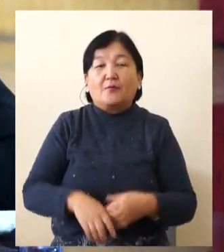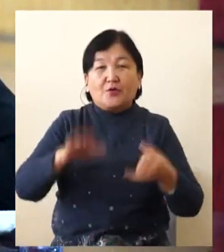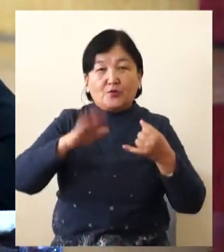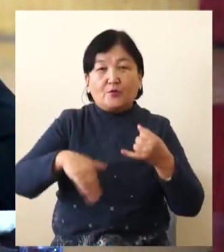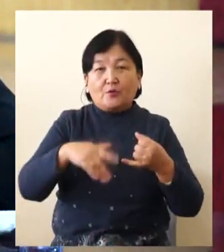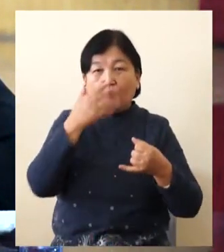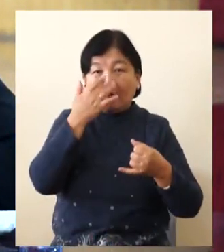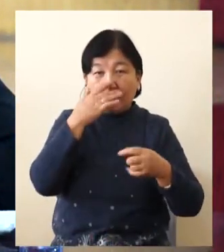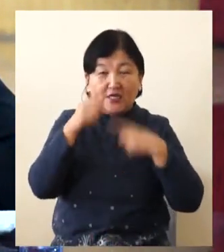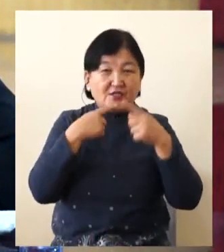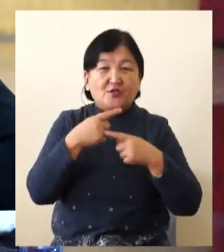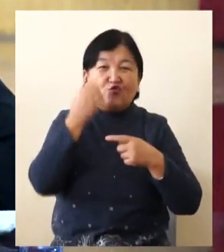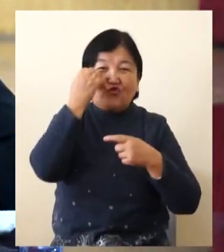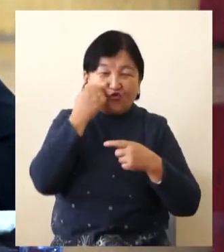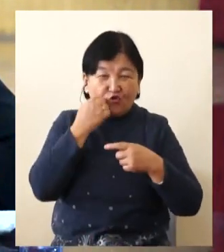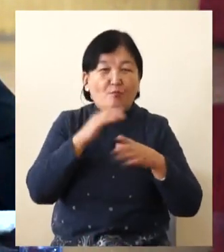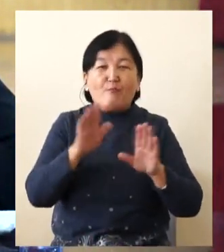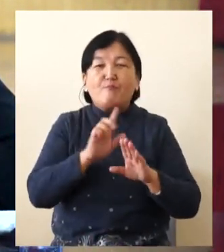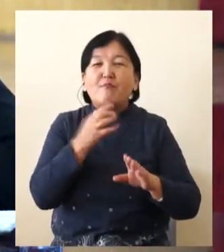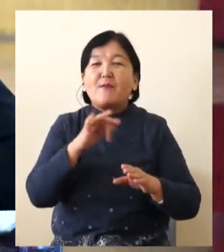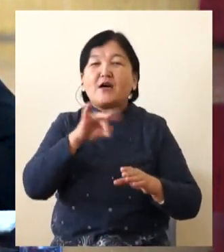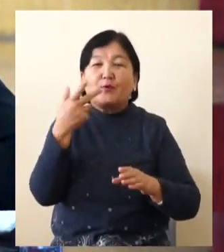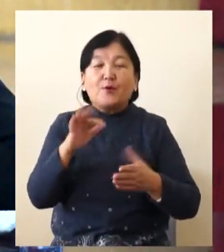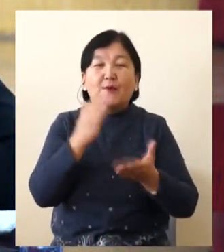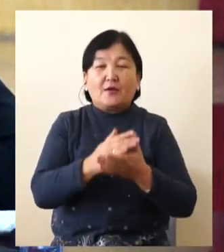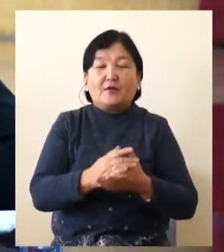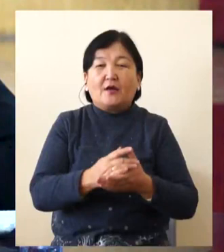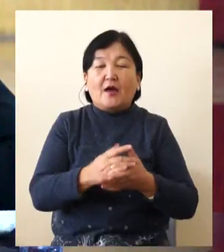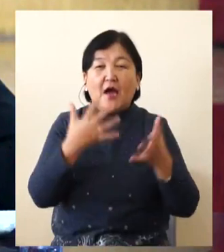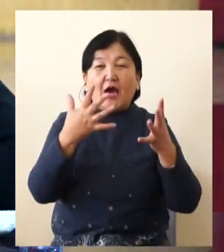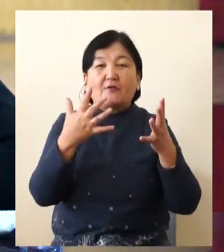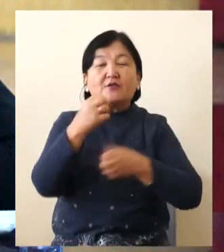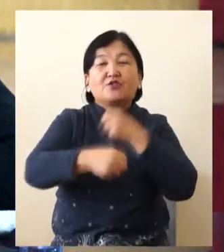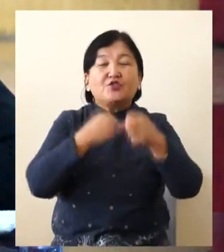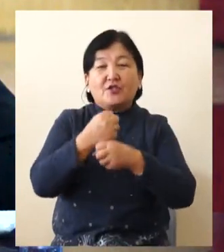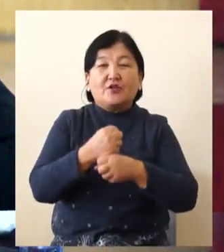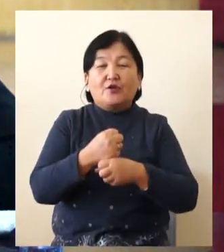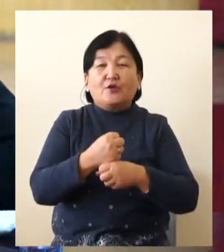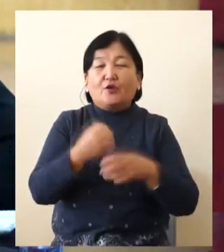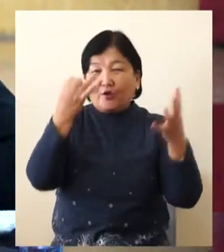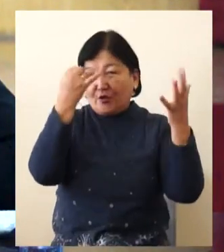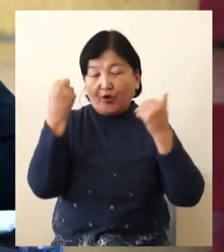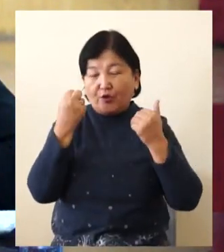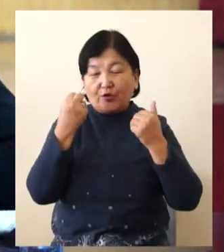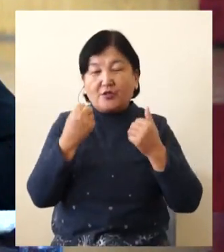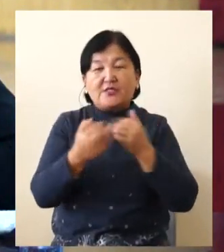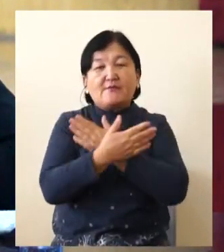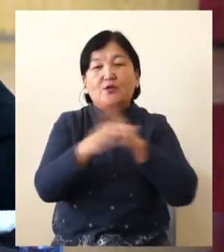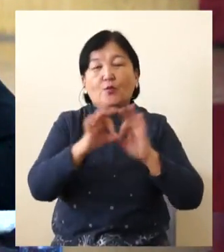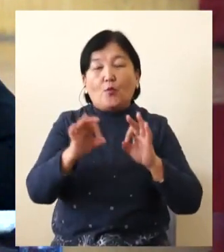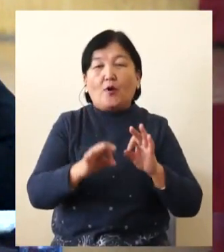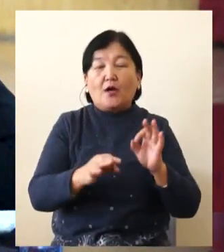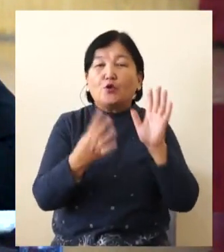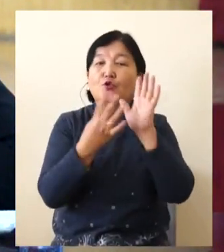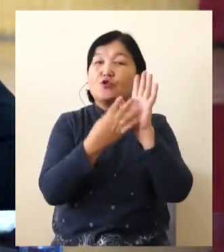Тэгээд нэг хамгийн сүүлд нэг гудлаа ярьсан үгэн баймааргүй ш. Ямар ч гэсэн би 10 жил 7 хоног болгон ганц таслахгүй нийгмийн асуудлыг бичнэ гэж шийдсэн. Одоо 9 жил